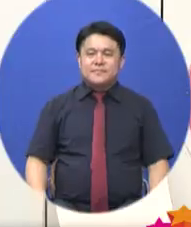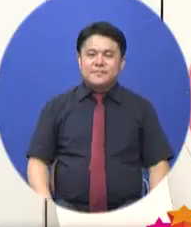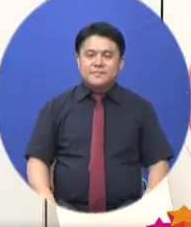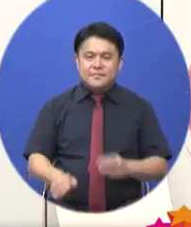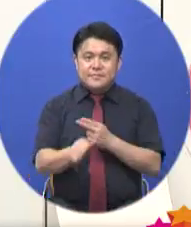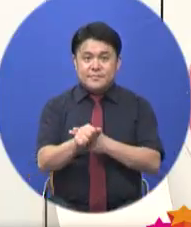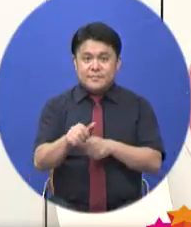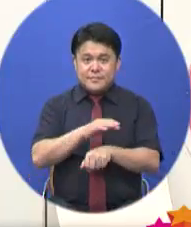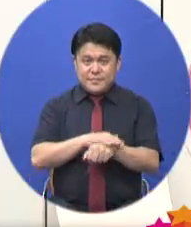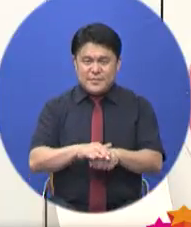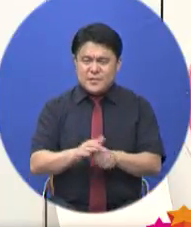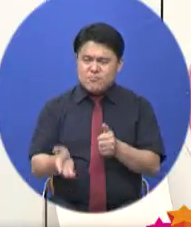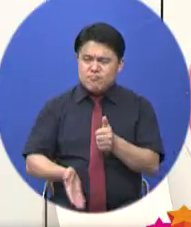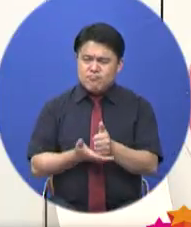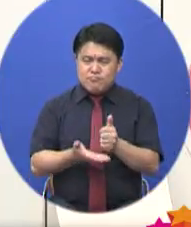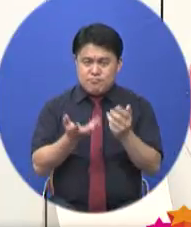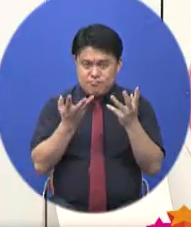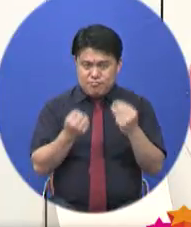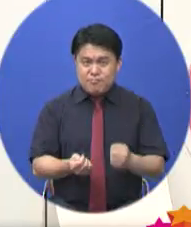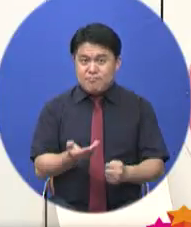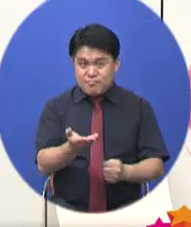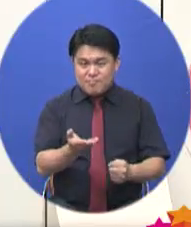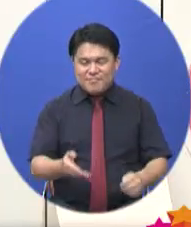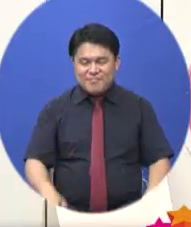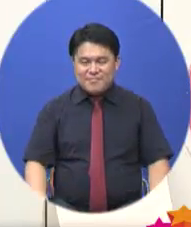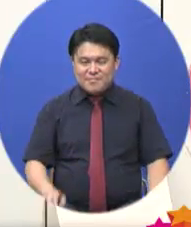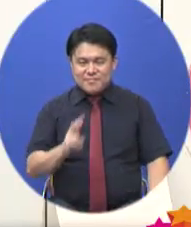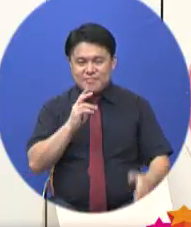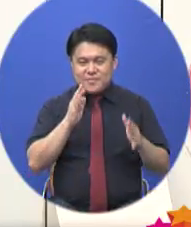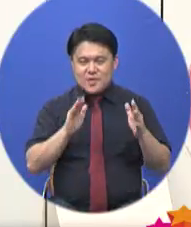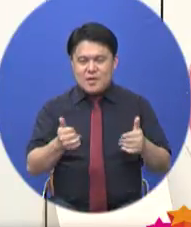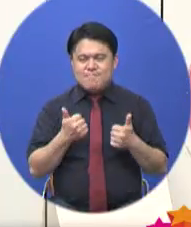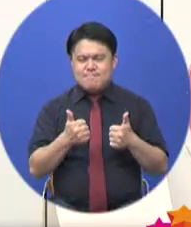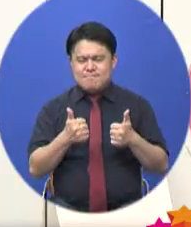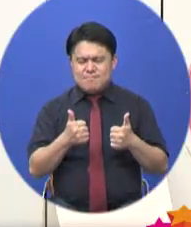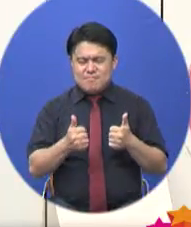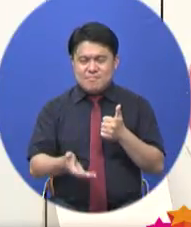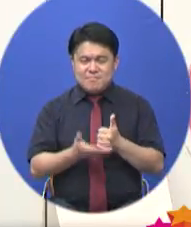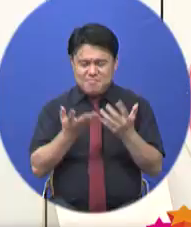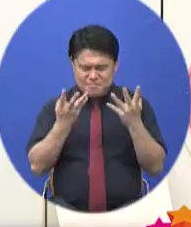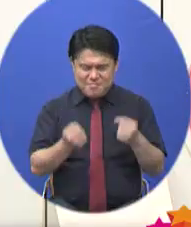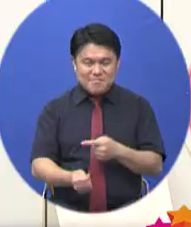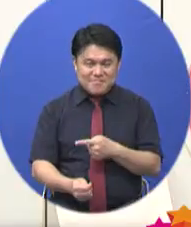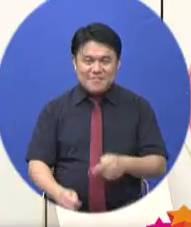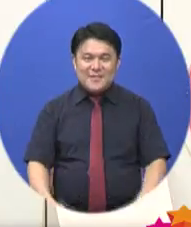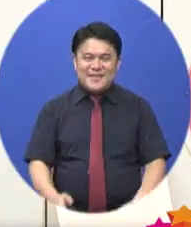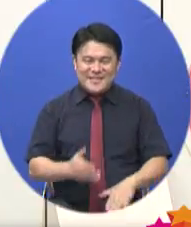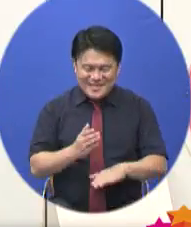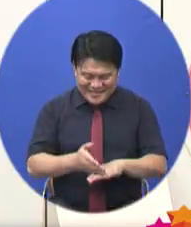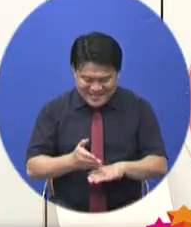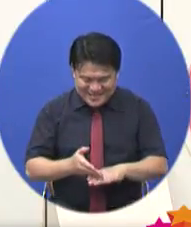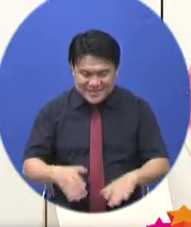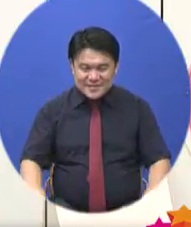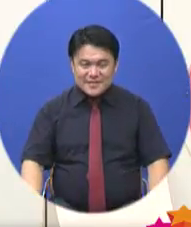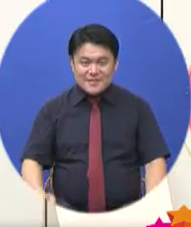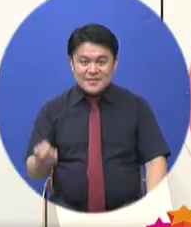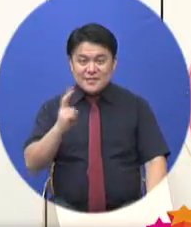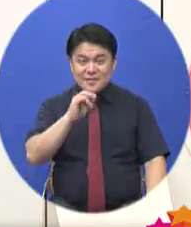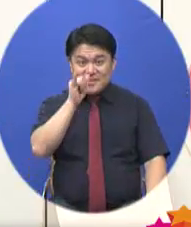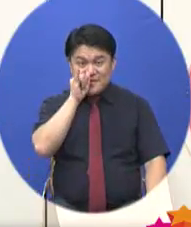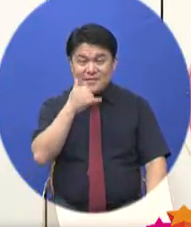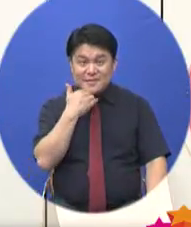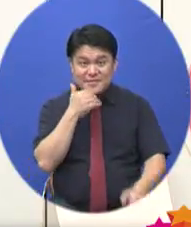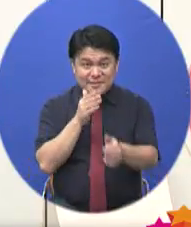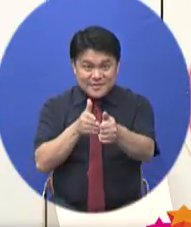선생님이 잘하신다고 아주 그냥 뭐 아유, 노래 부르는 동안 그 아주 막 굉장하셨었어요. 아유 감사합니다. 네, 앵콜송